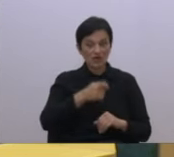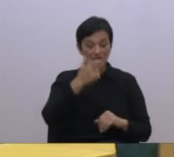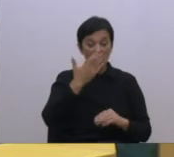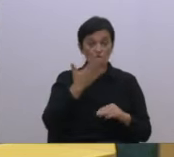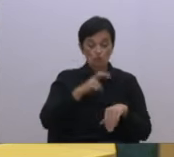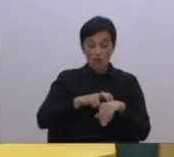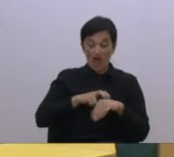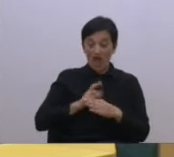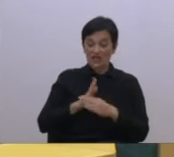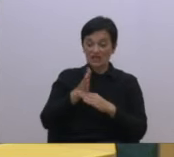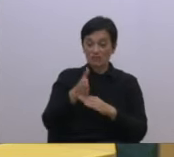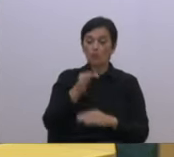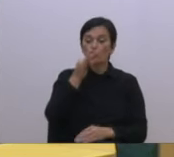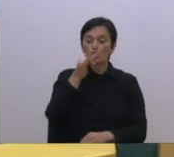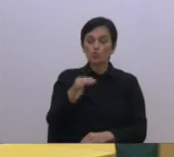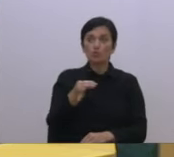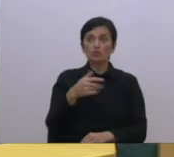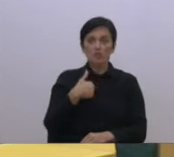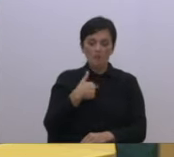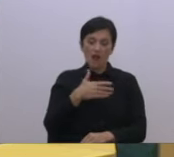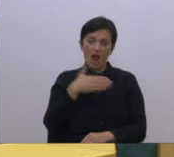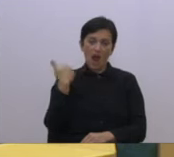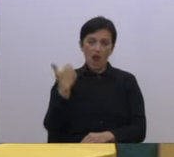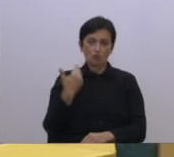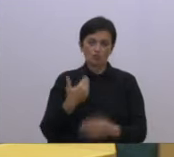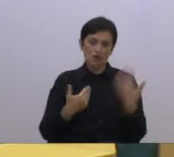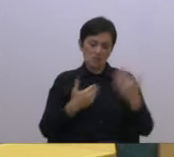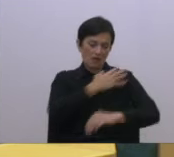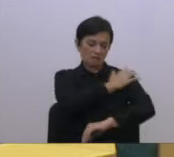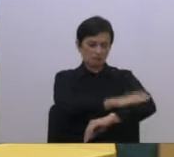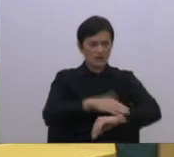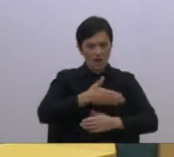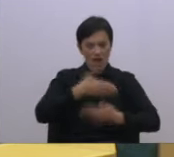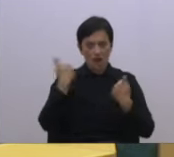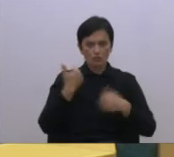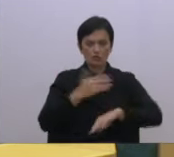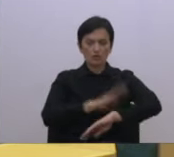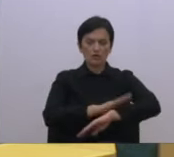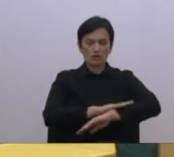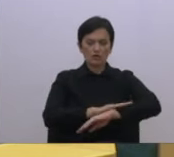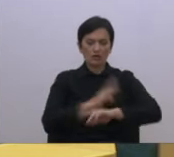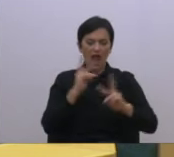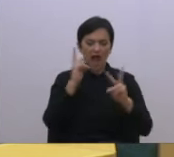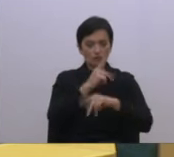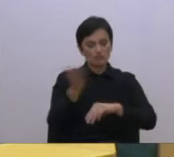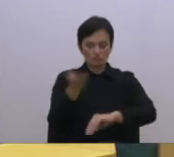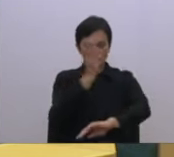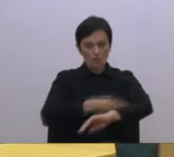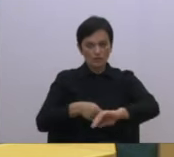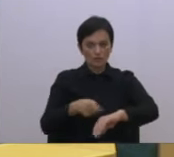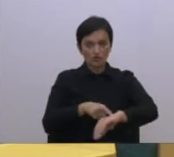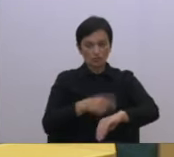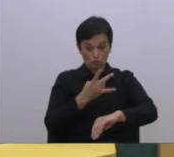თუ მივიდა ადამიანი და უთხრა, რომ აი აღარ უნდა მარცხენა ხელი რომ კონდეს, ვინაიდან ხელმა იგი აცტუნა. მომჭერი ხელი რომ უნდა,